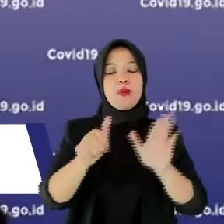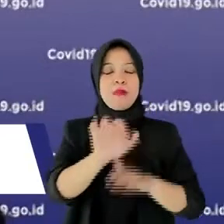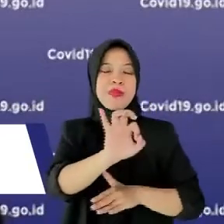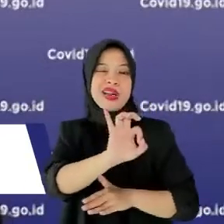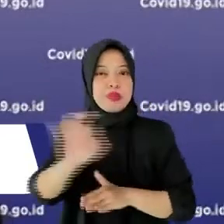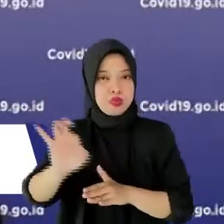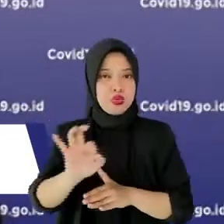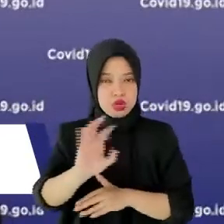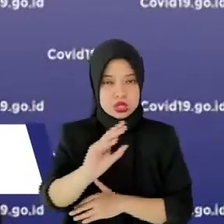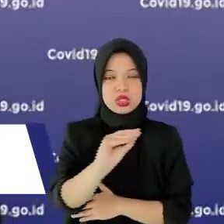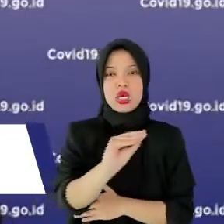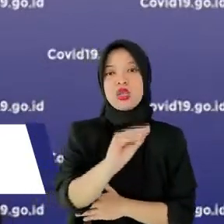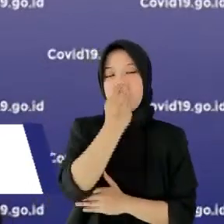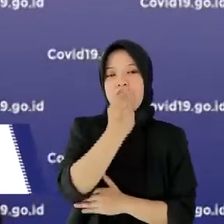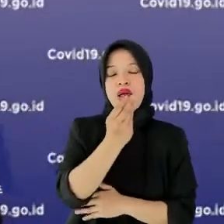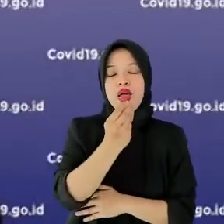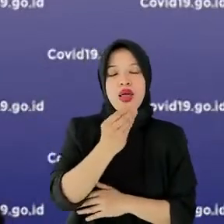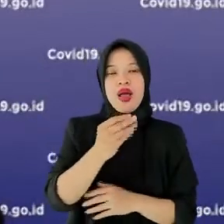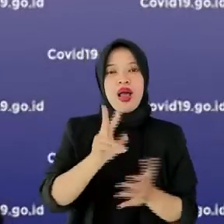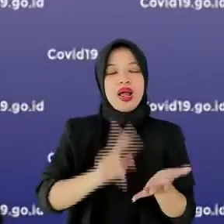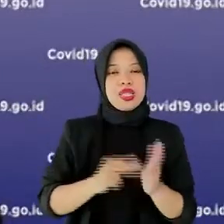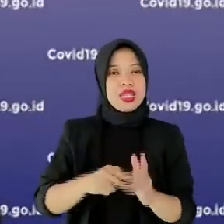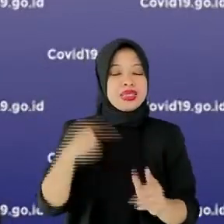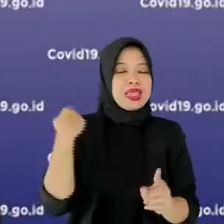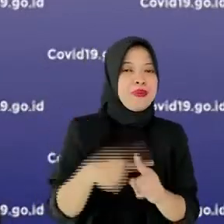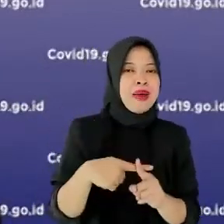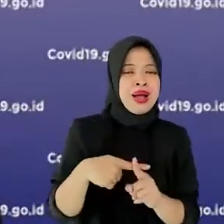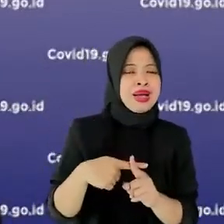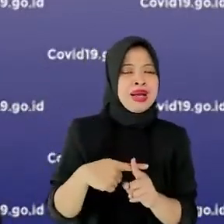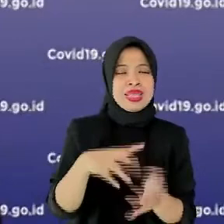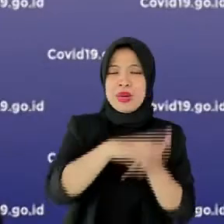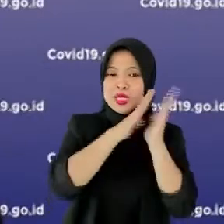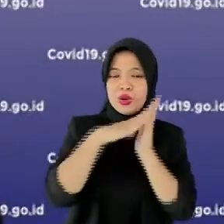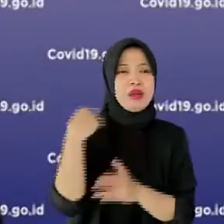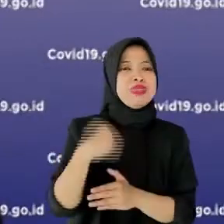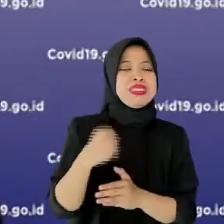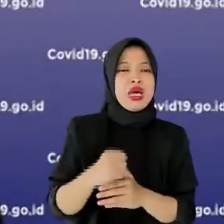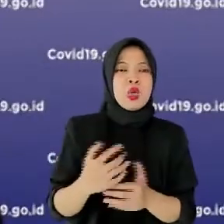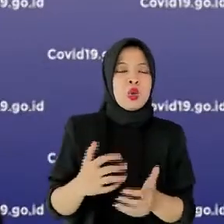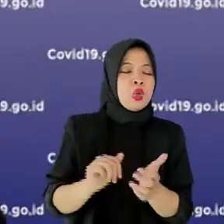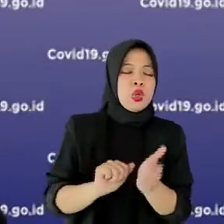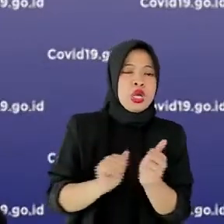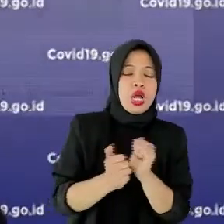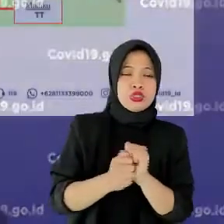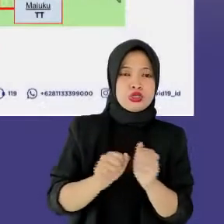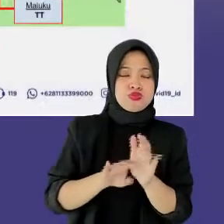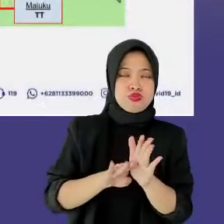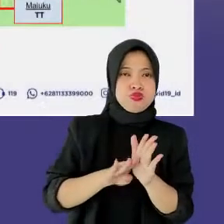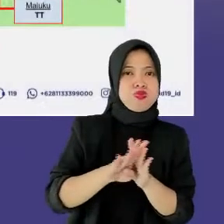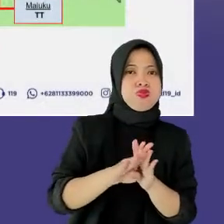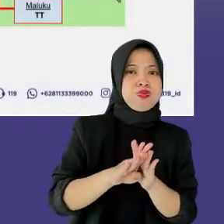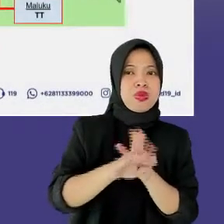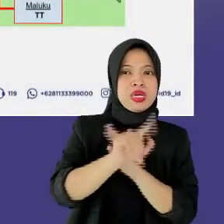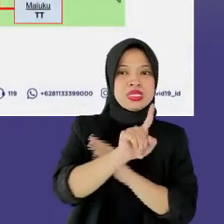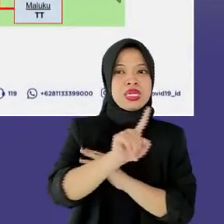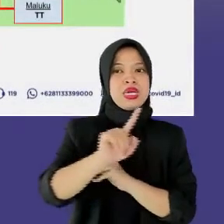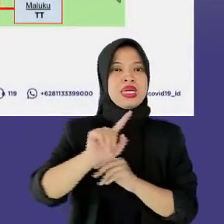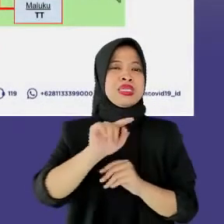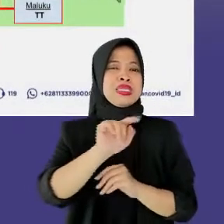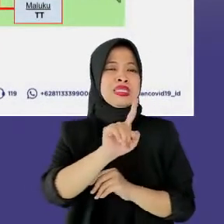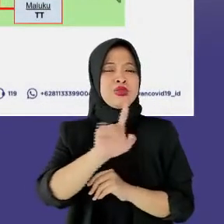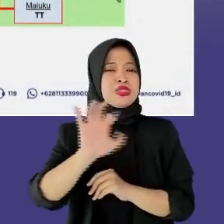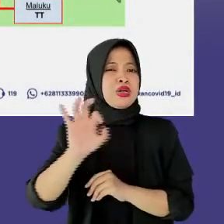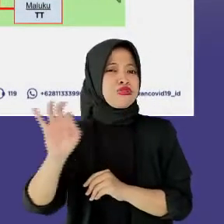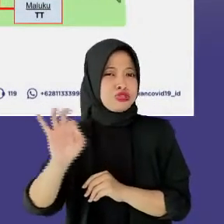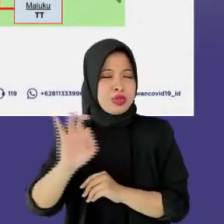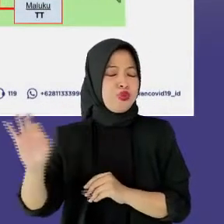26.000 di Jakarta, Dokter Lola. Kalau enggak tidak akan mampu mengampu ya, kasus aktifnya DKI Jakarta lebih dari 100.000 pernah kemarin. Betul.